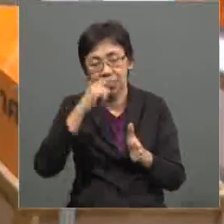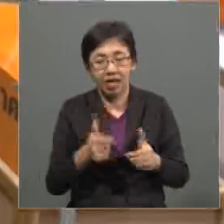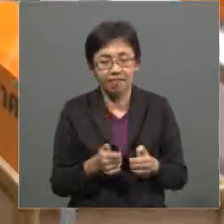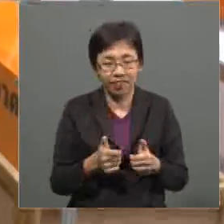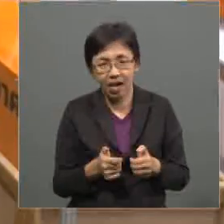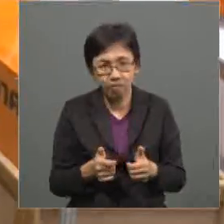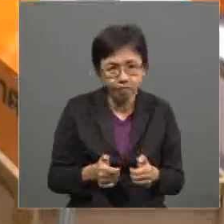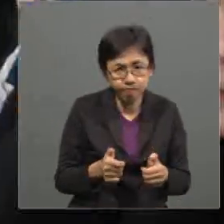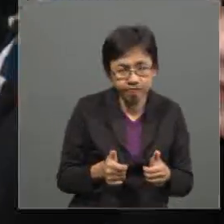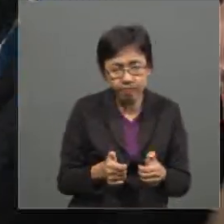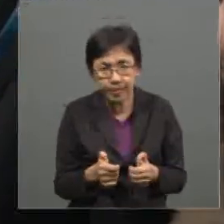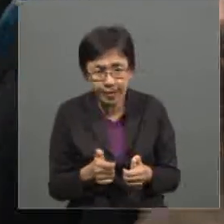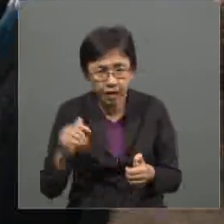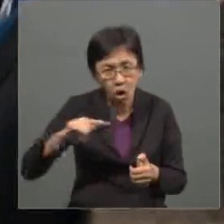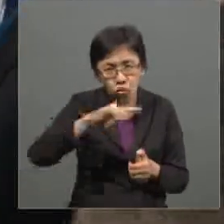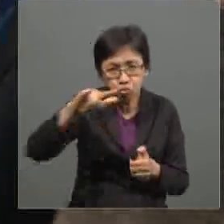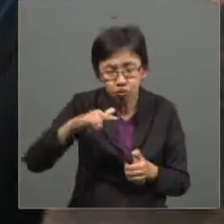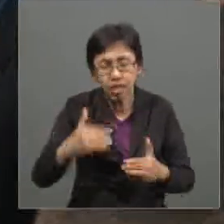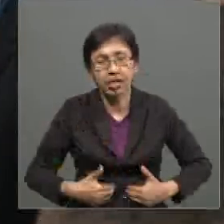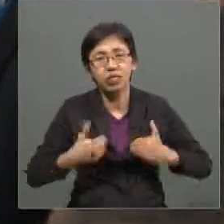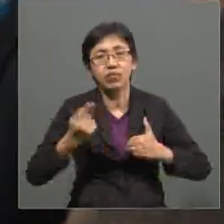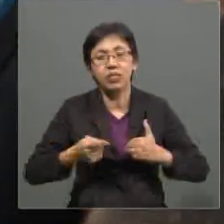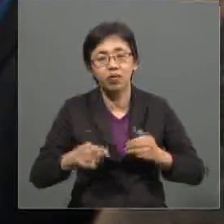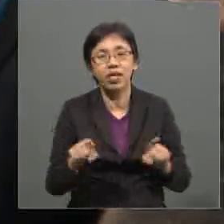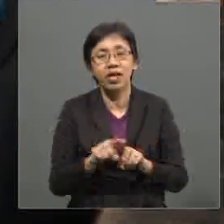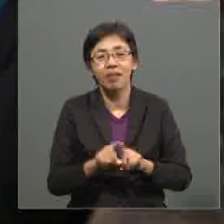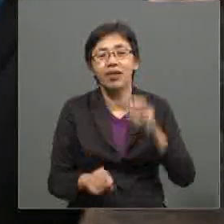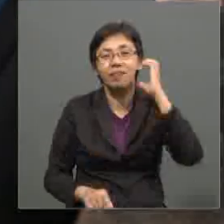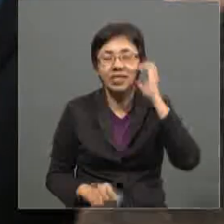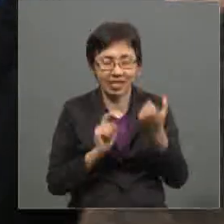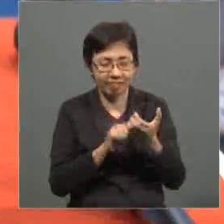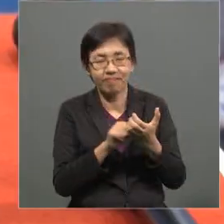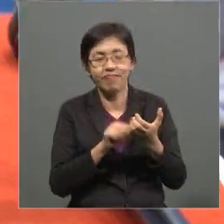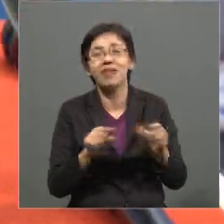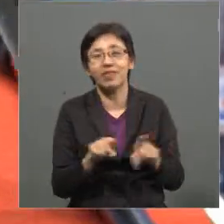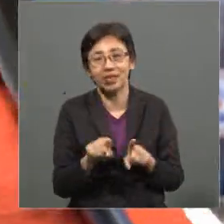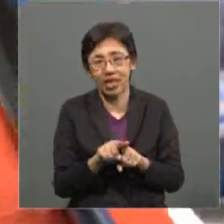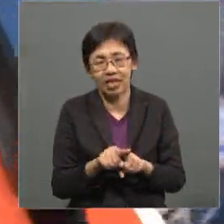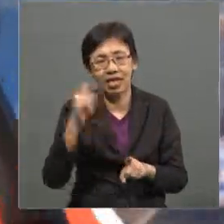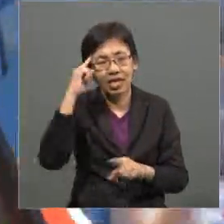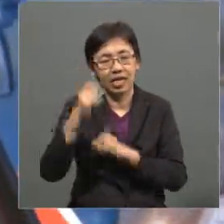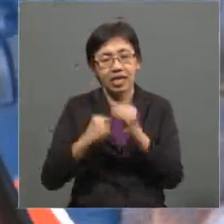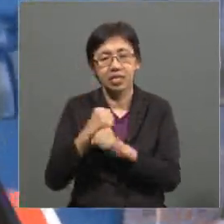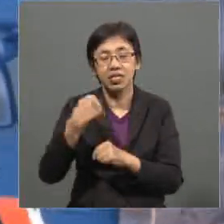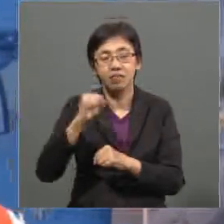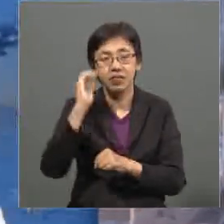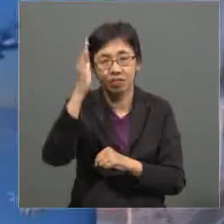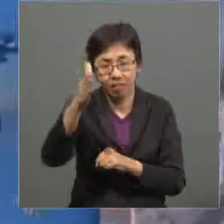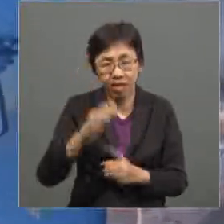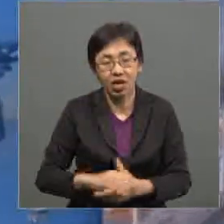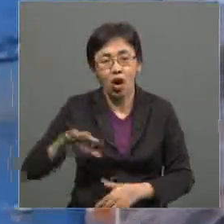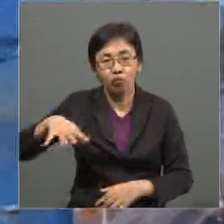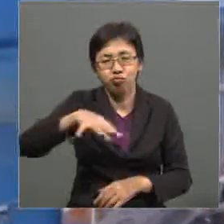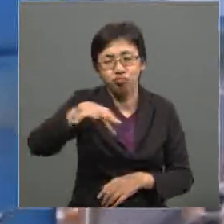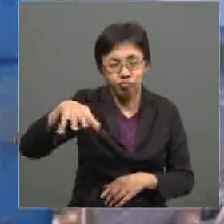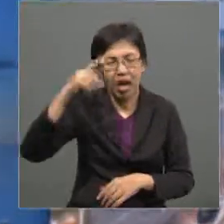นเป็นอุปกรณ์ในชีวิตประจำวันเหมือนกับการใช้โทรศัพท์มือถือและระยะ10ปีข้างหน้าจะมีปริมาณโดรนไม่ต่ำ